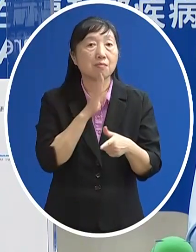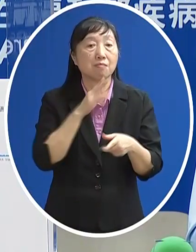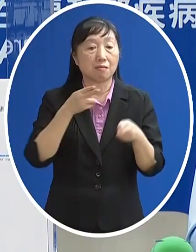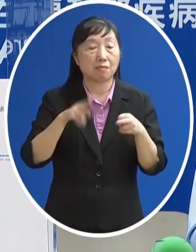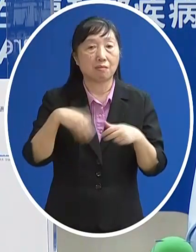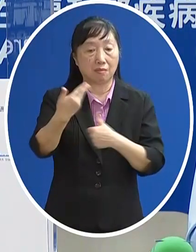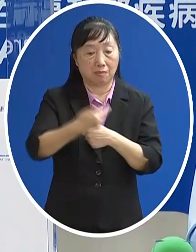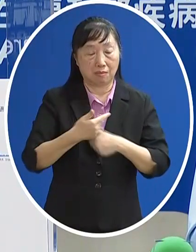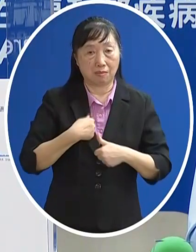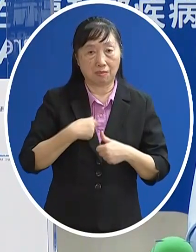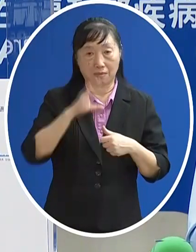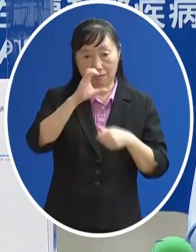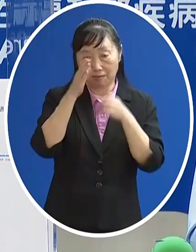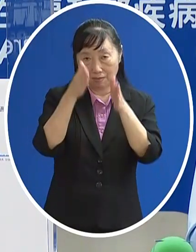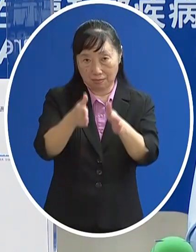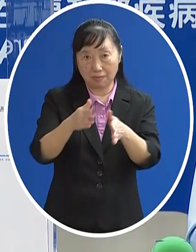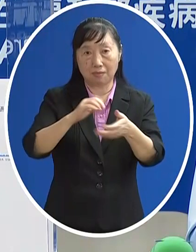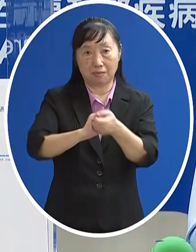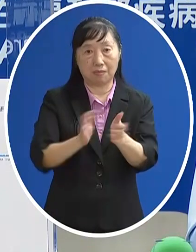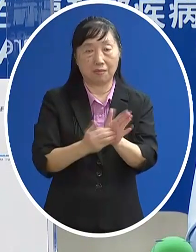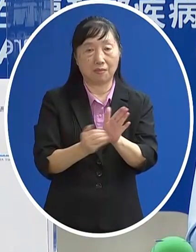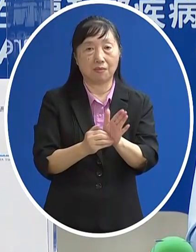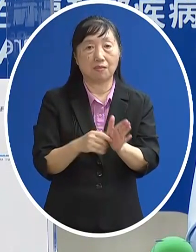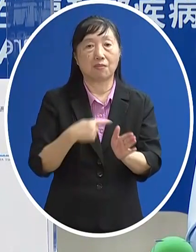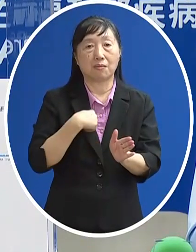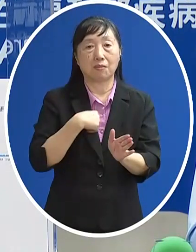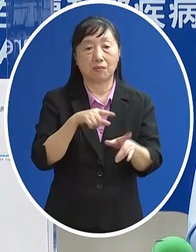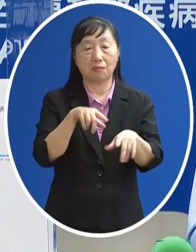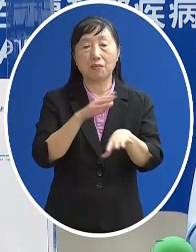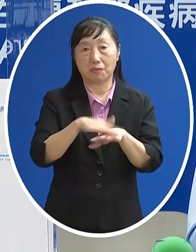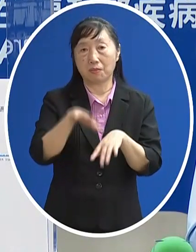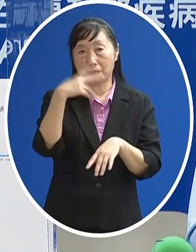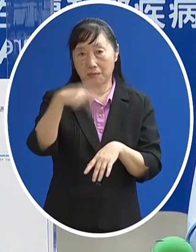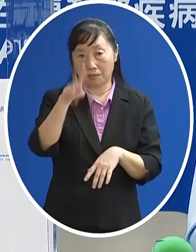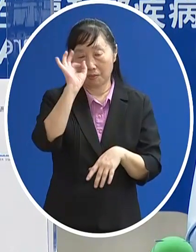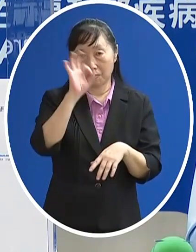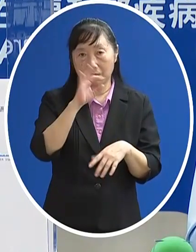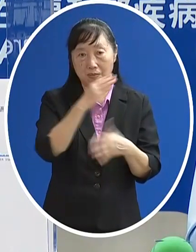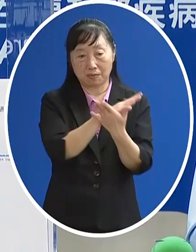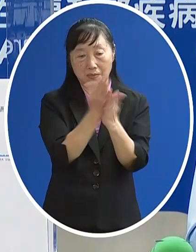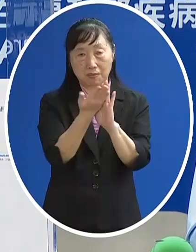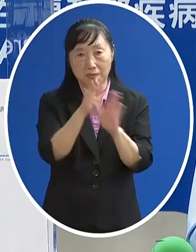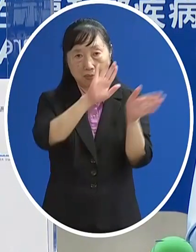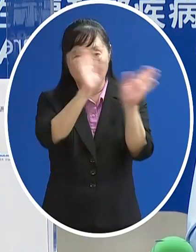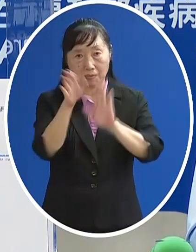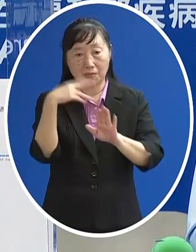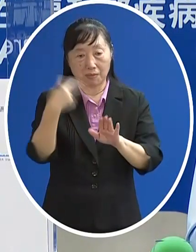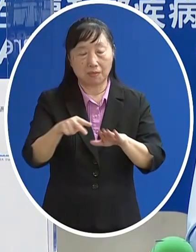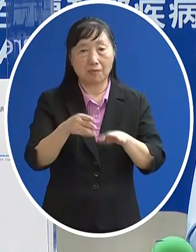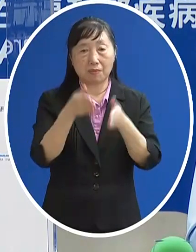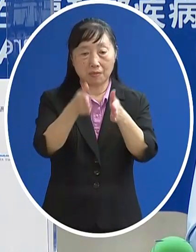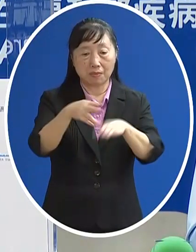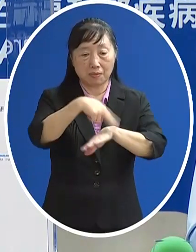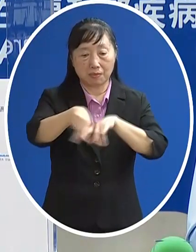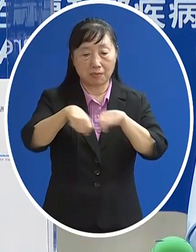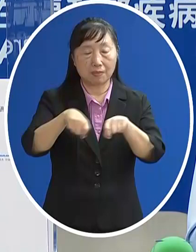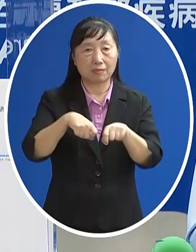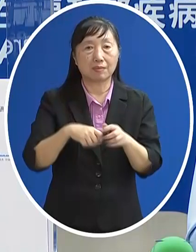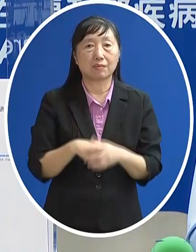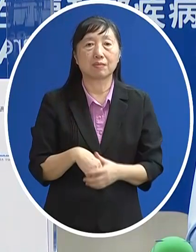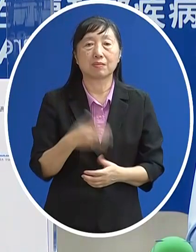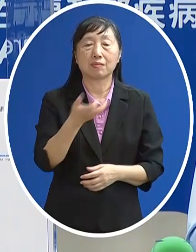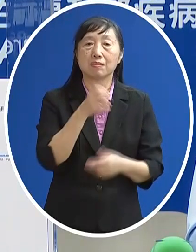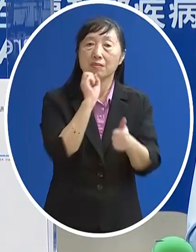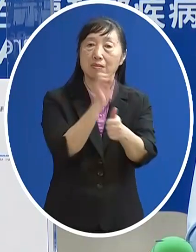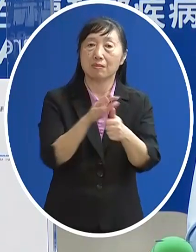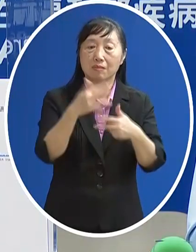一个实施的方向，好，我们当然要根据各种的可能性，好，那来做规划。那我们刚才跟大家报告，他是说